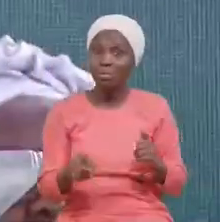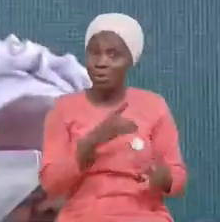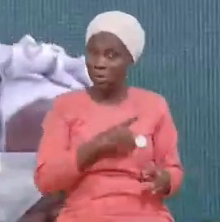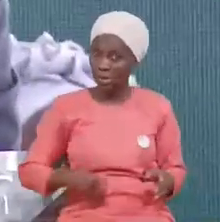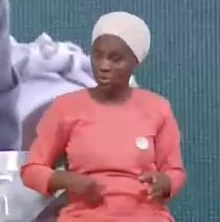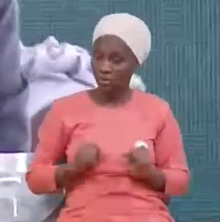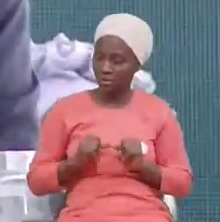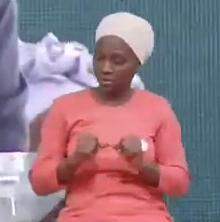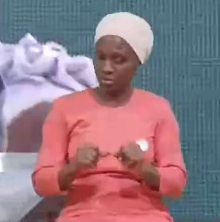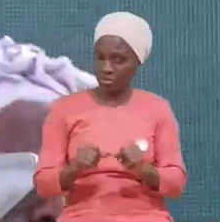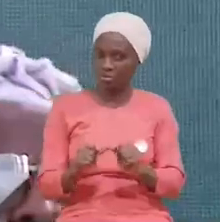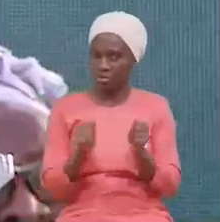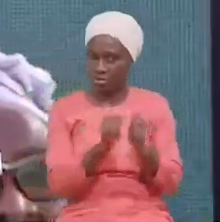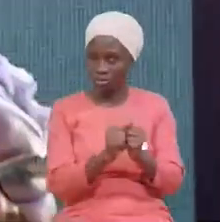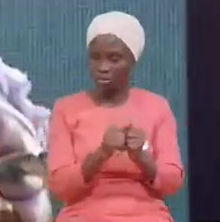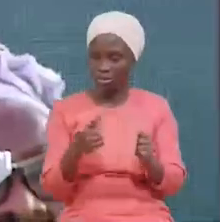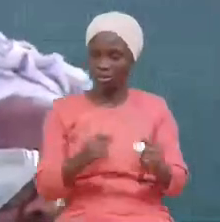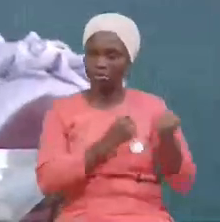David a gardé courage.